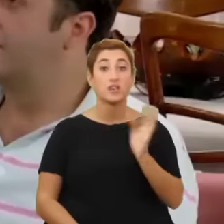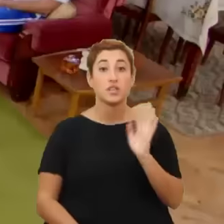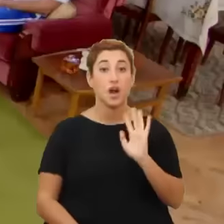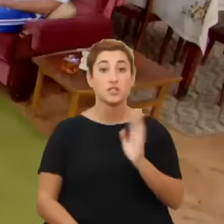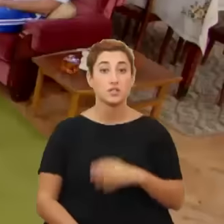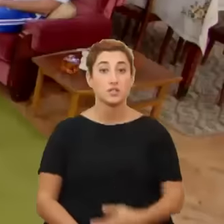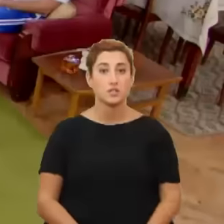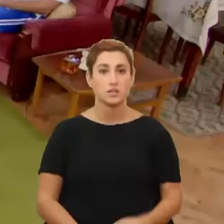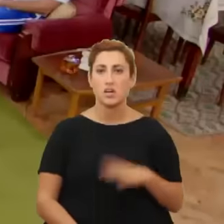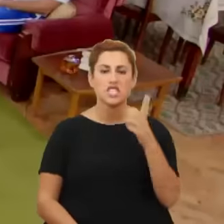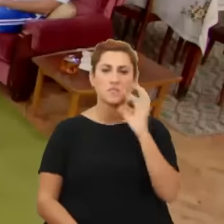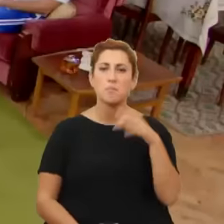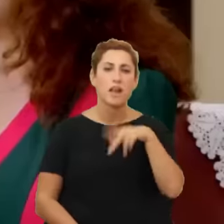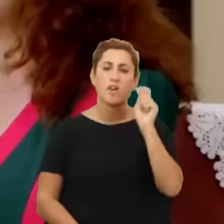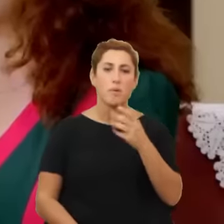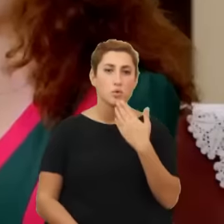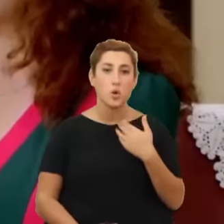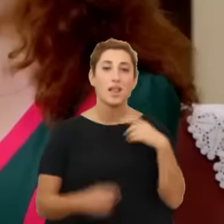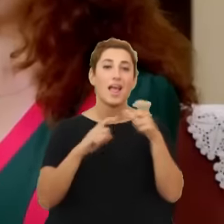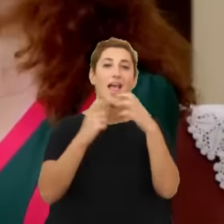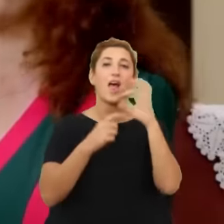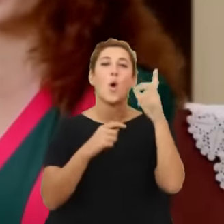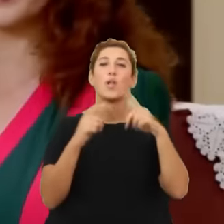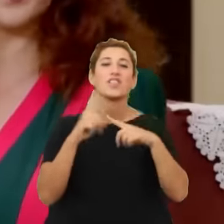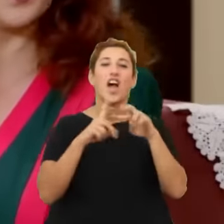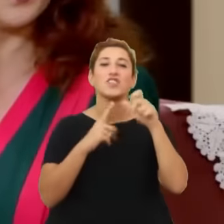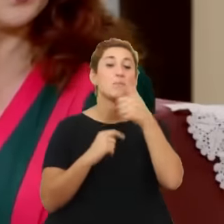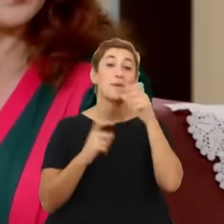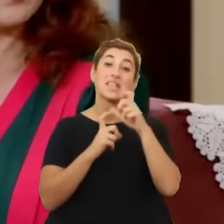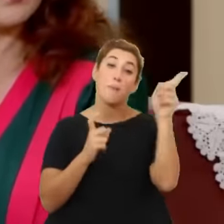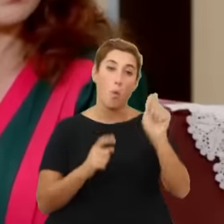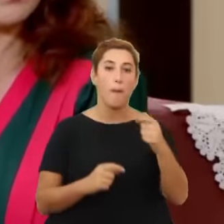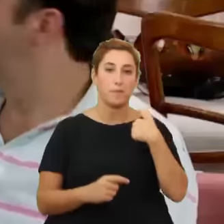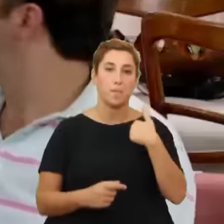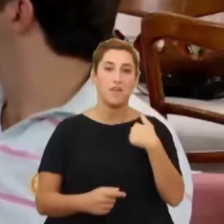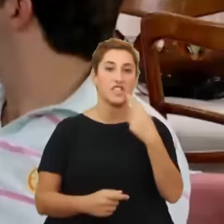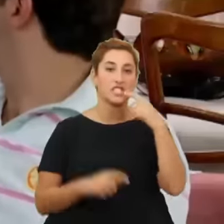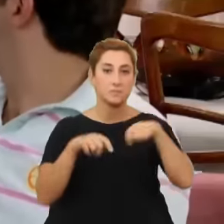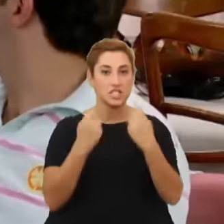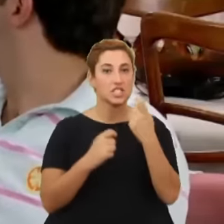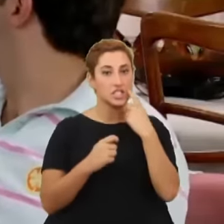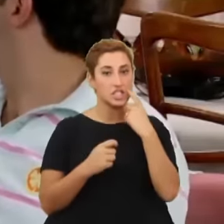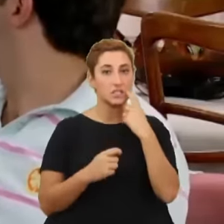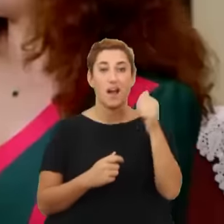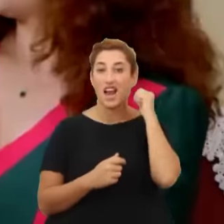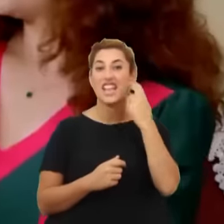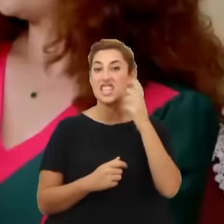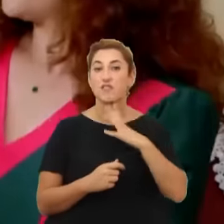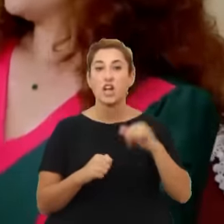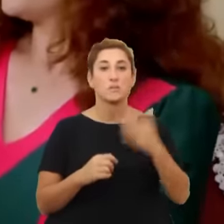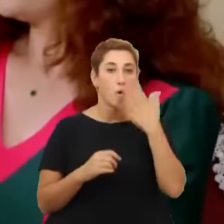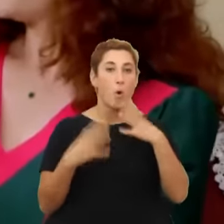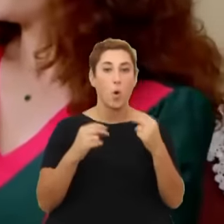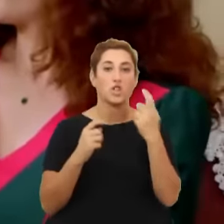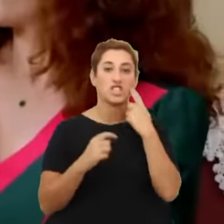hayır. Hangi merdiven yaptı? Söyle bakayım. Erol Taş baba Sami. O yaptı bana. Dişimi kırdı, dişimi. Arkada diş vardı. Yok